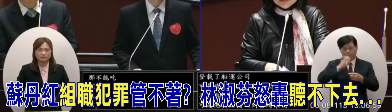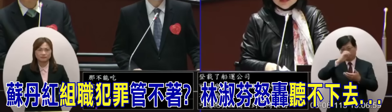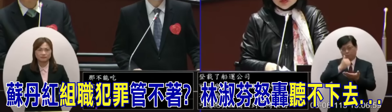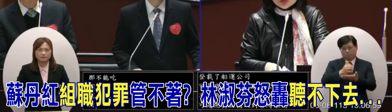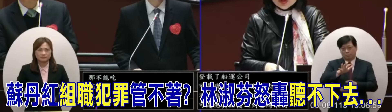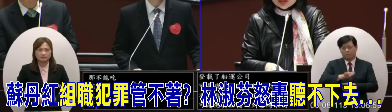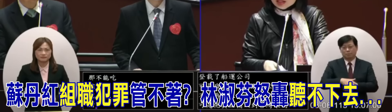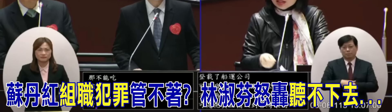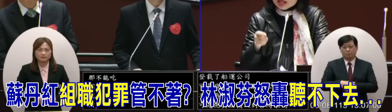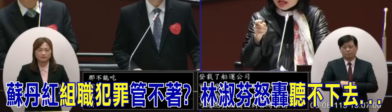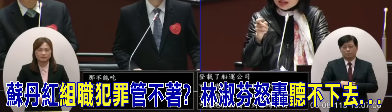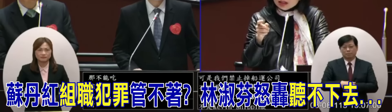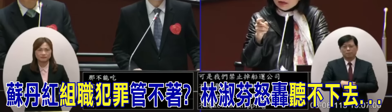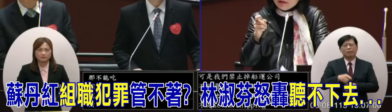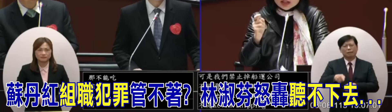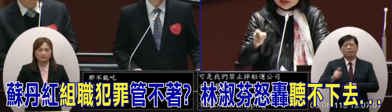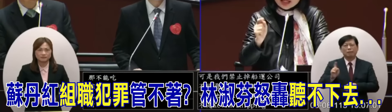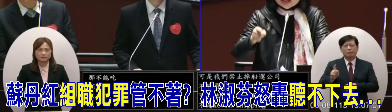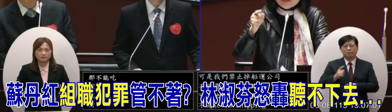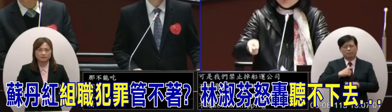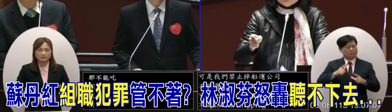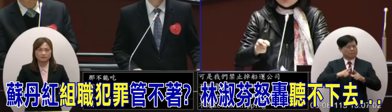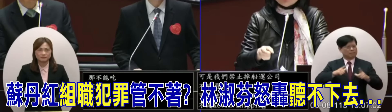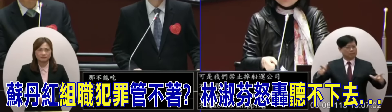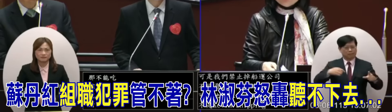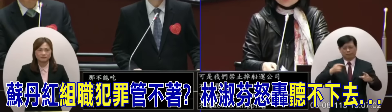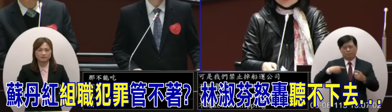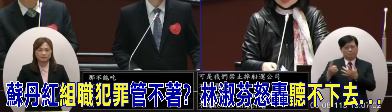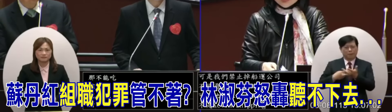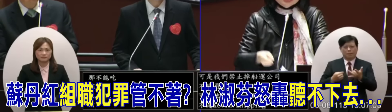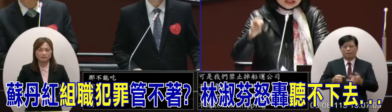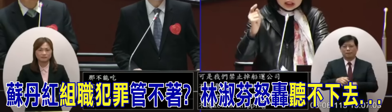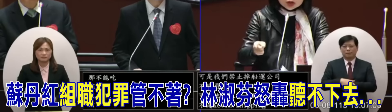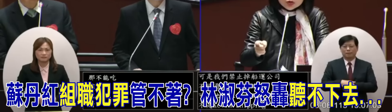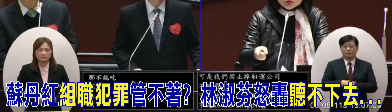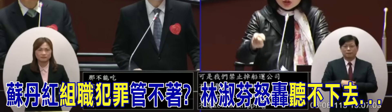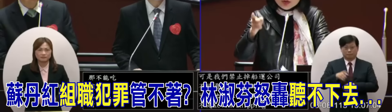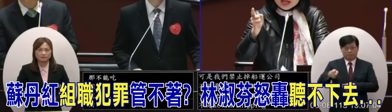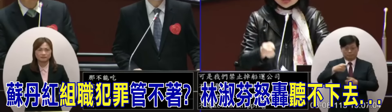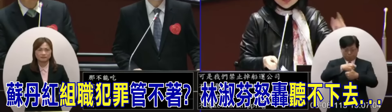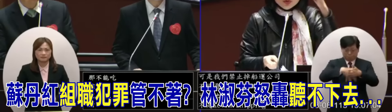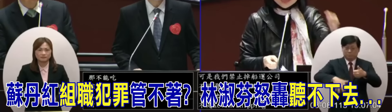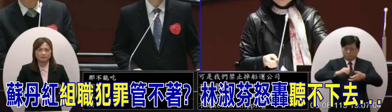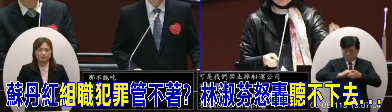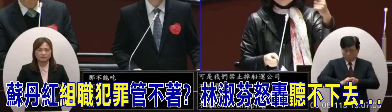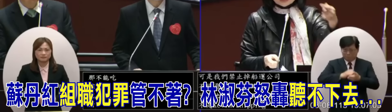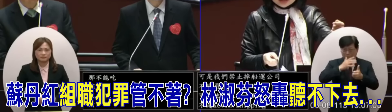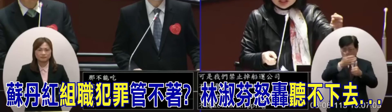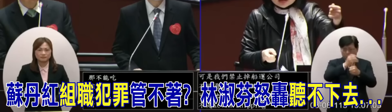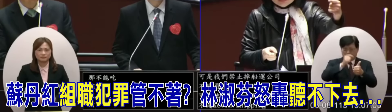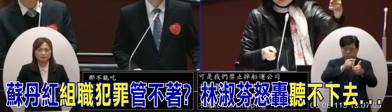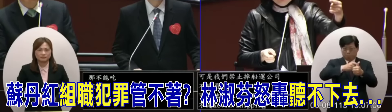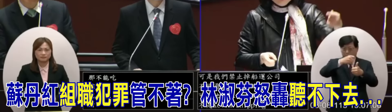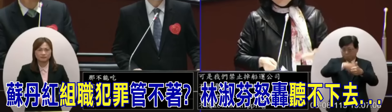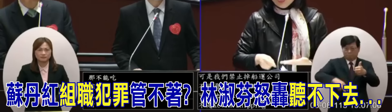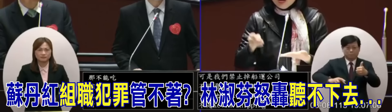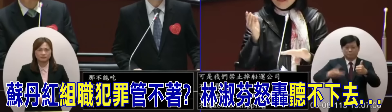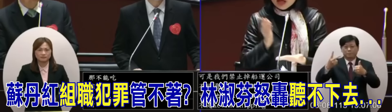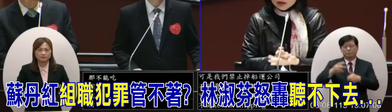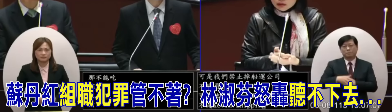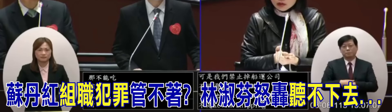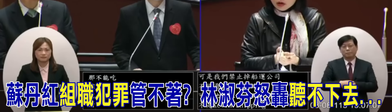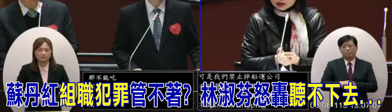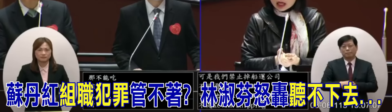到，所以这个是一个非常大的破口，这个制度绝对要从源头改进。